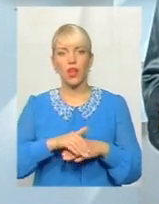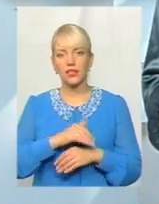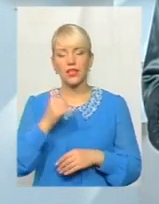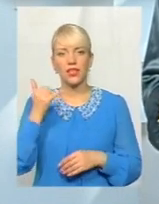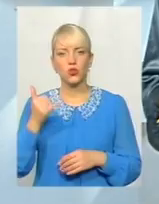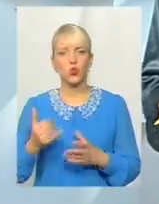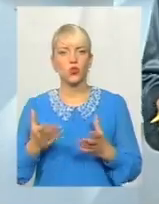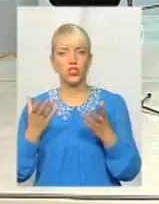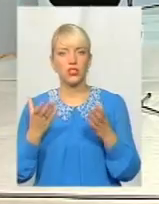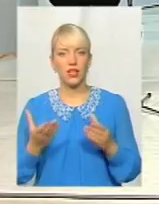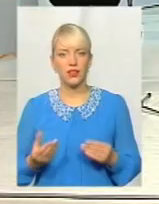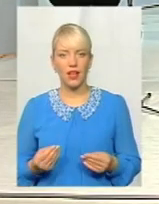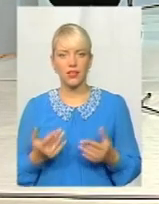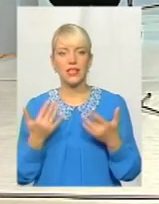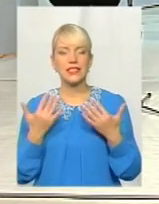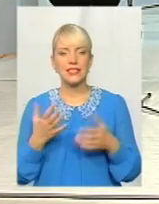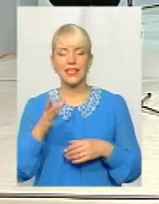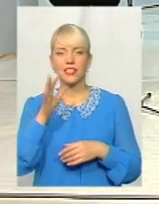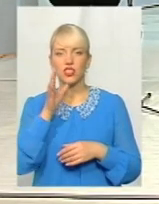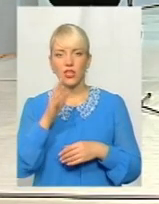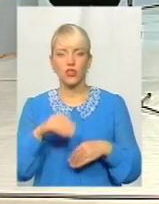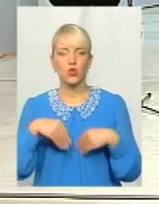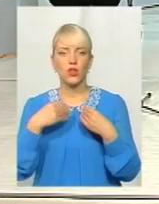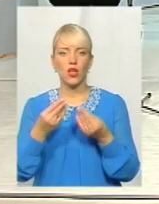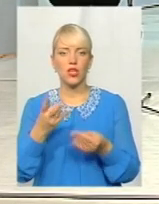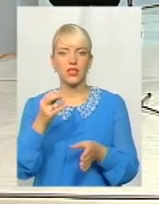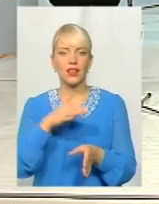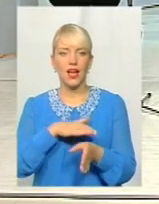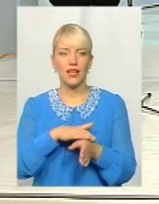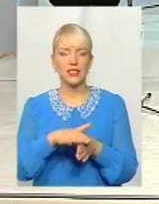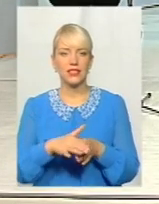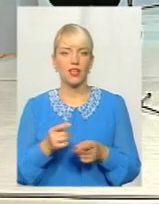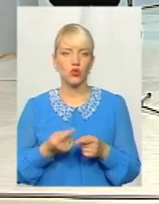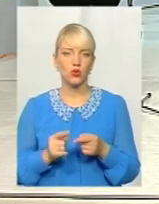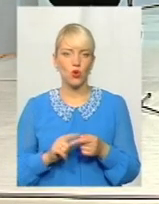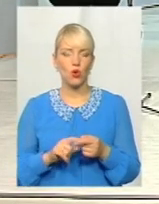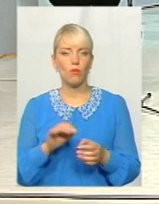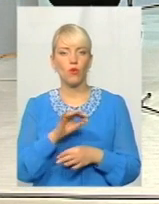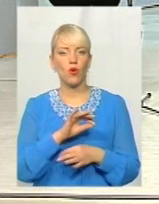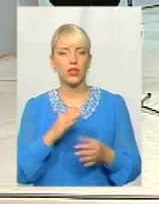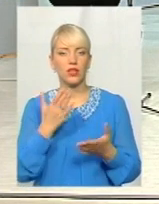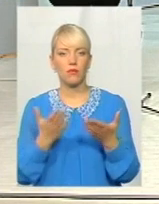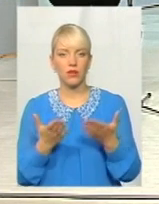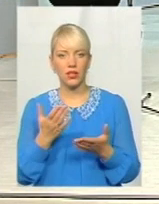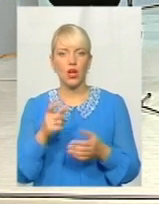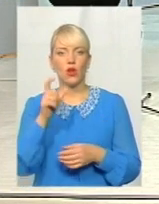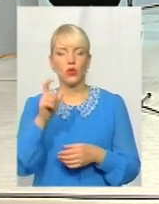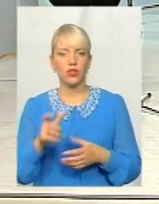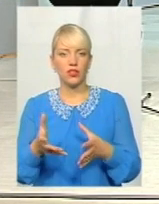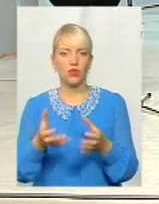день, скільки часу дається на реалізацію цього проєкту? От людина отримала 1000 гривень, вона має